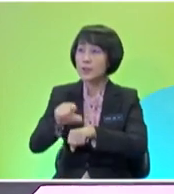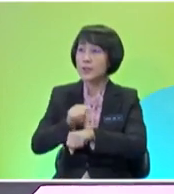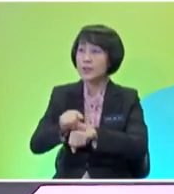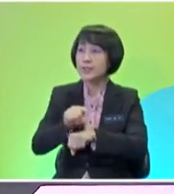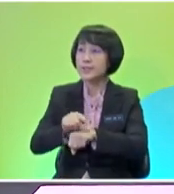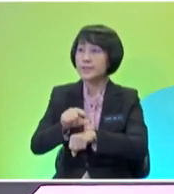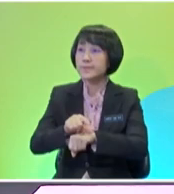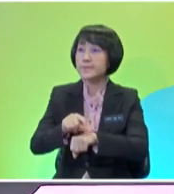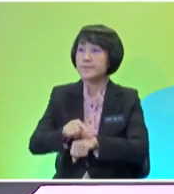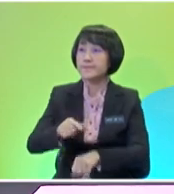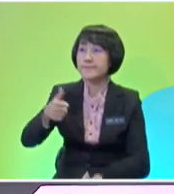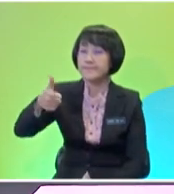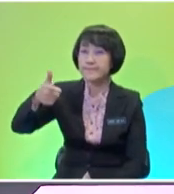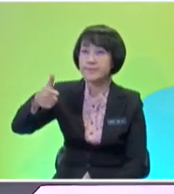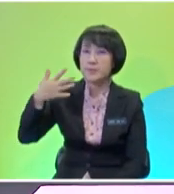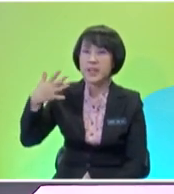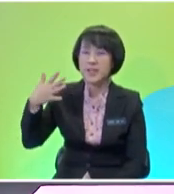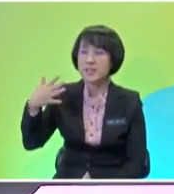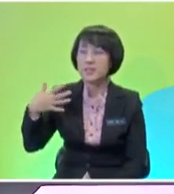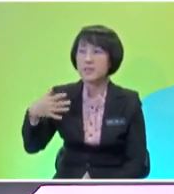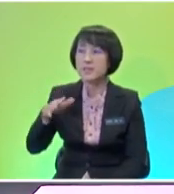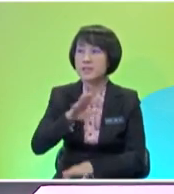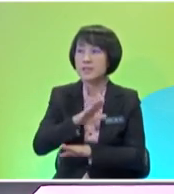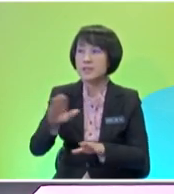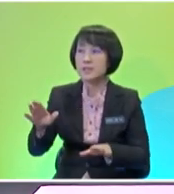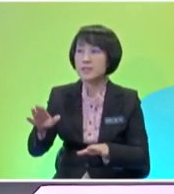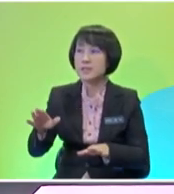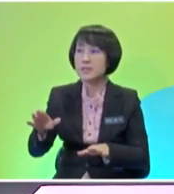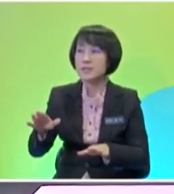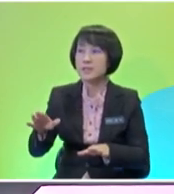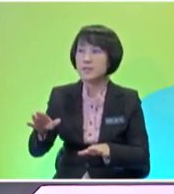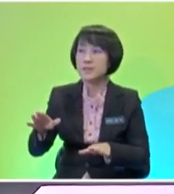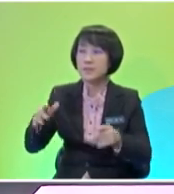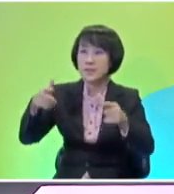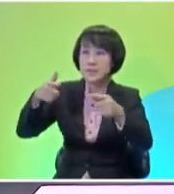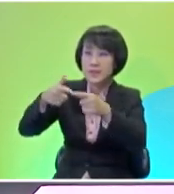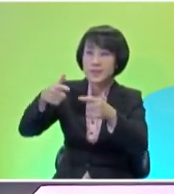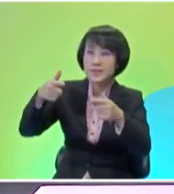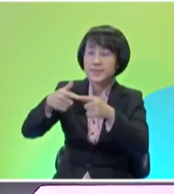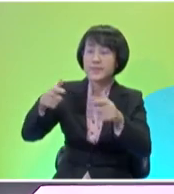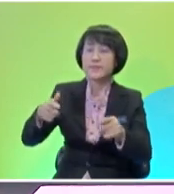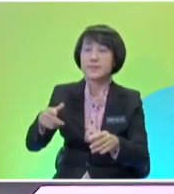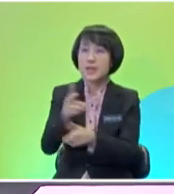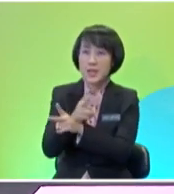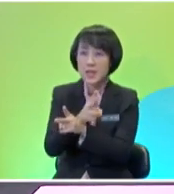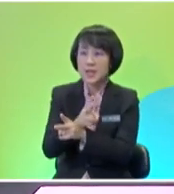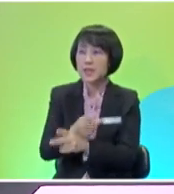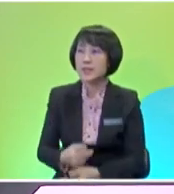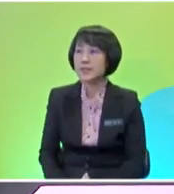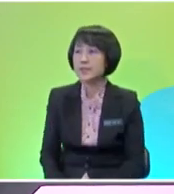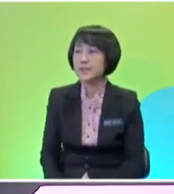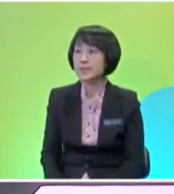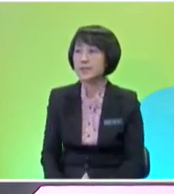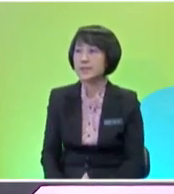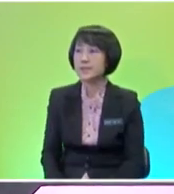berkat panas, dia panas. Okey, pastikan jangan terkena bahagian depan ni. Kadang-kadang murid dia terpegang terlupa. Ke, ya, terpegang bahagian depan ni. Okey, okay. Panas ya.